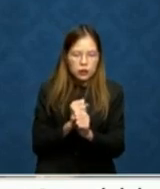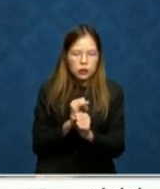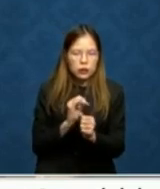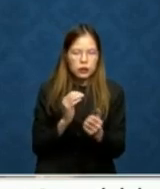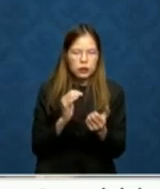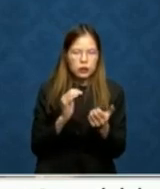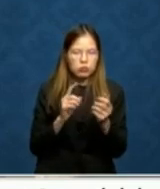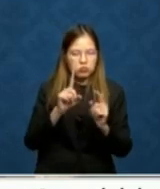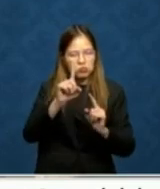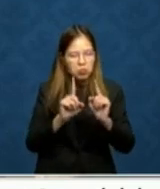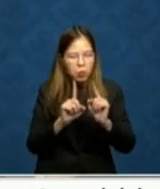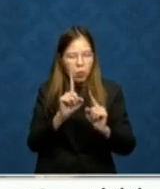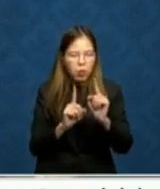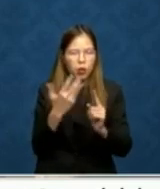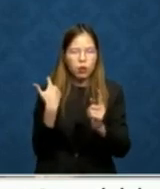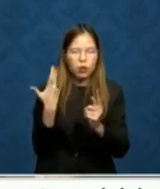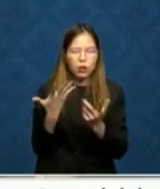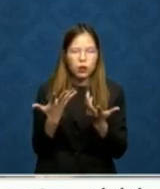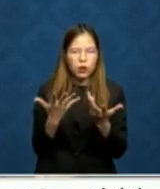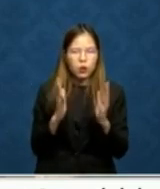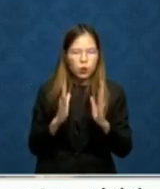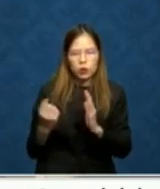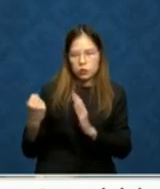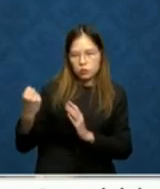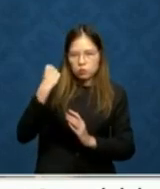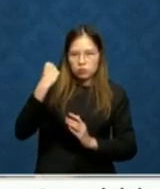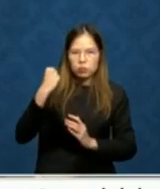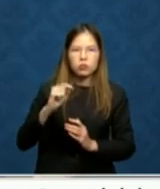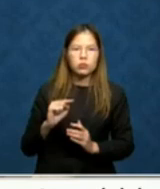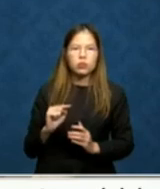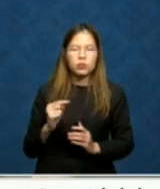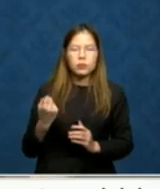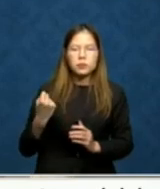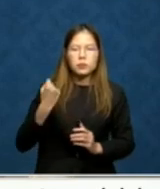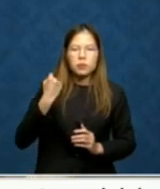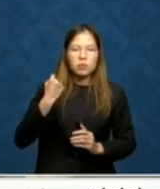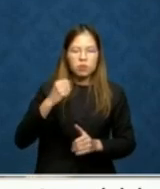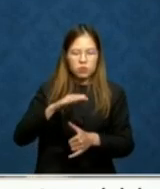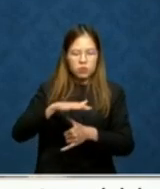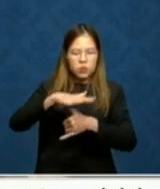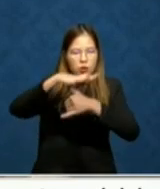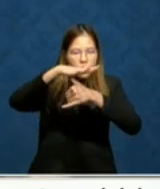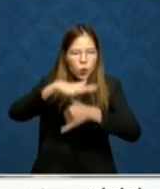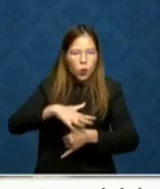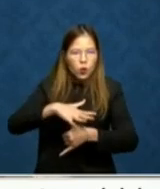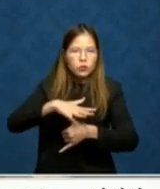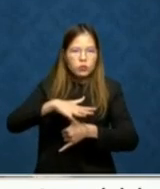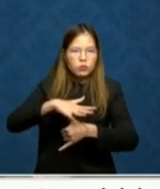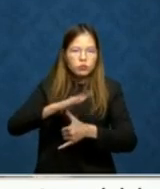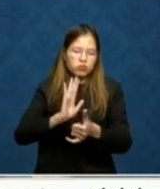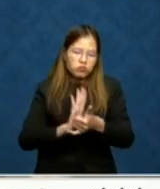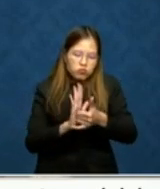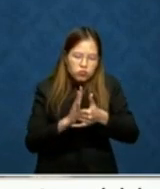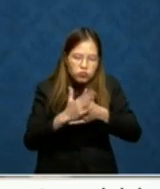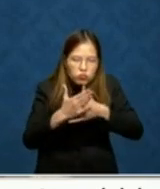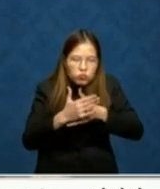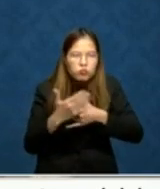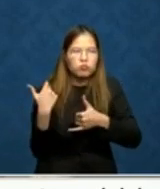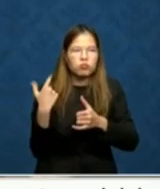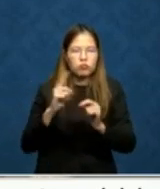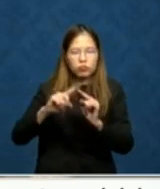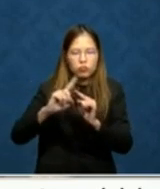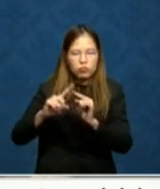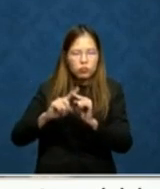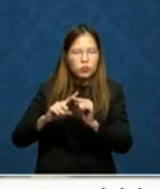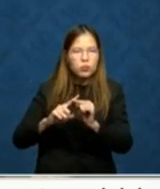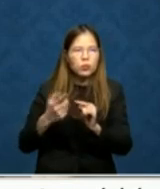ที่เหลื่อมล้ำกันค่ะโดยคนที่มีอำนาจมากกว่ามักจะใช้อำนาจที่มีอยู่มากกว่านั้นคุกคามผู้ถูกกระทำซึ่งมีอำนาจน้